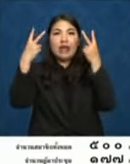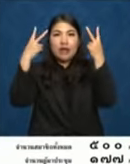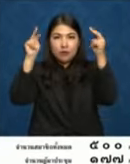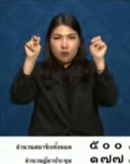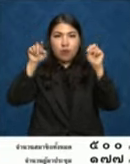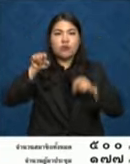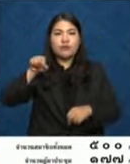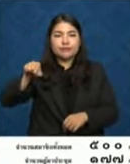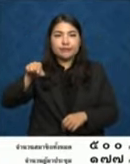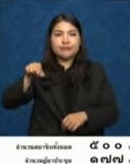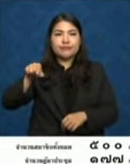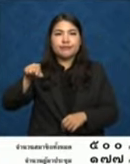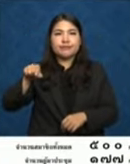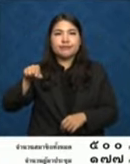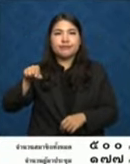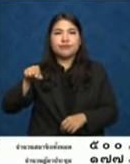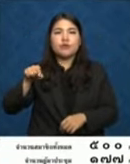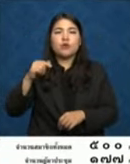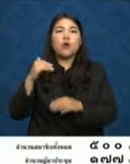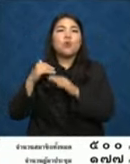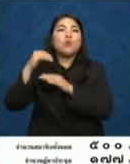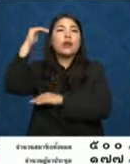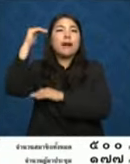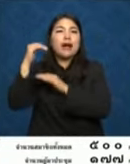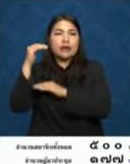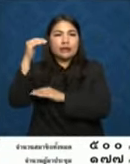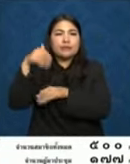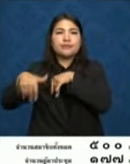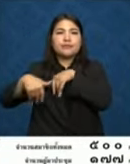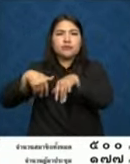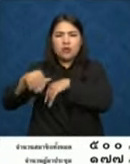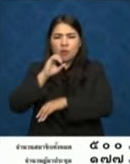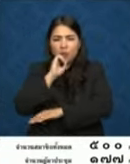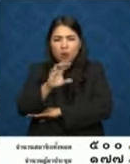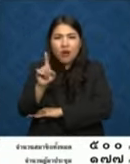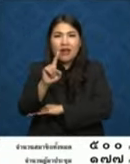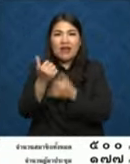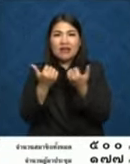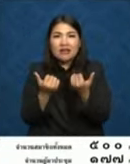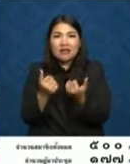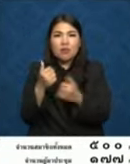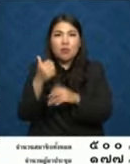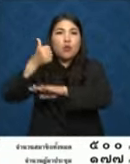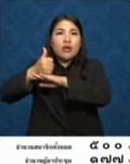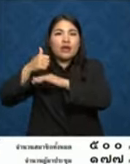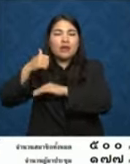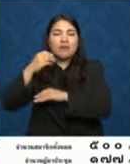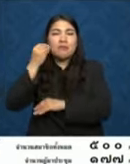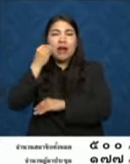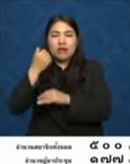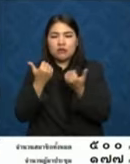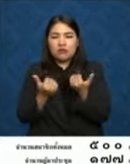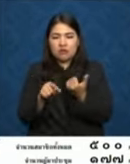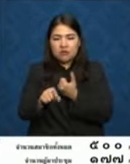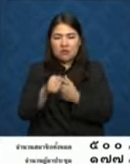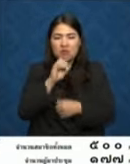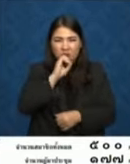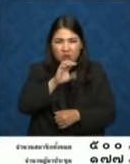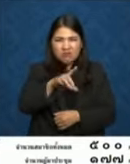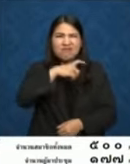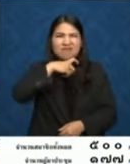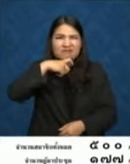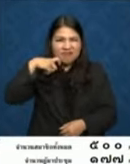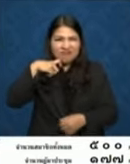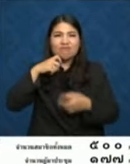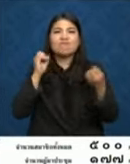ำนันจรัญขับผักแว่นและผู้ใหญ่สุเมธมงคลนะครับว่ามีหลายพื้นที่ในตำบลวังกระทะอำเภอปักช่องนะครับตอนนี้ประสบปัญหาภัยแล้งเป็นอย่างม